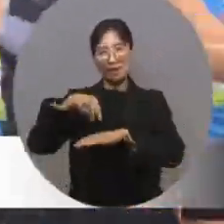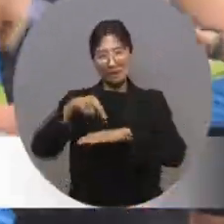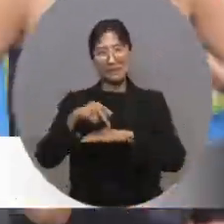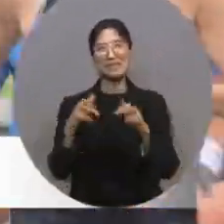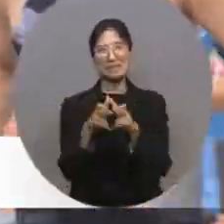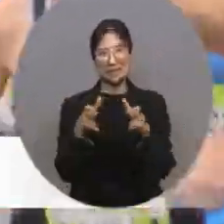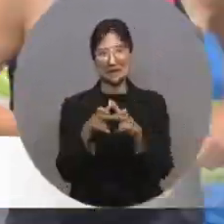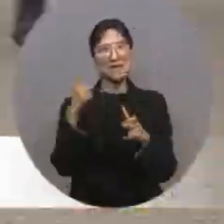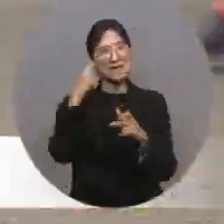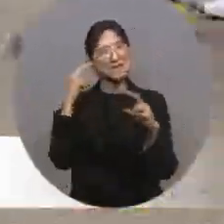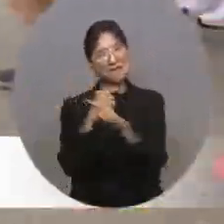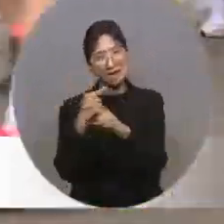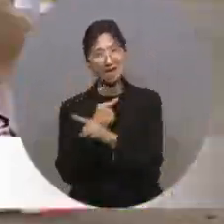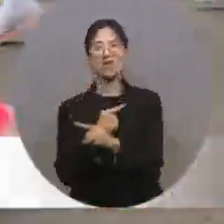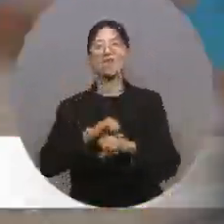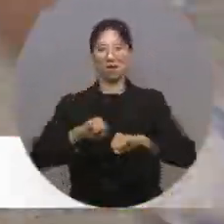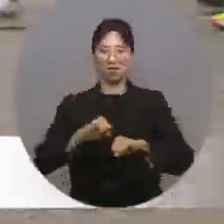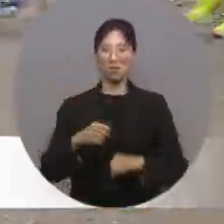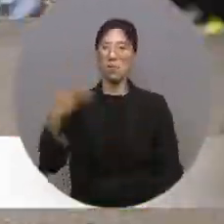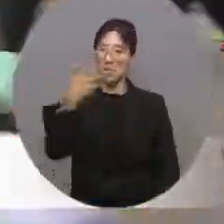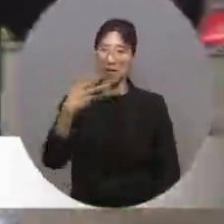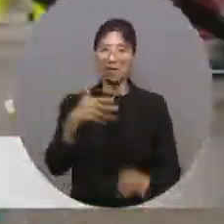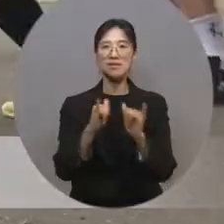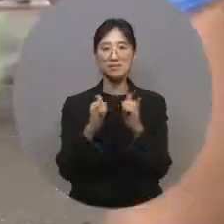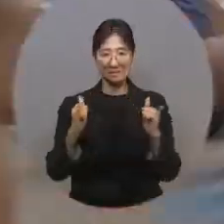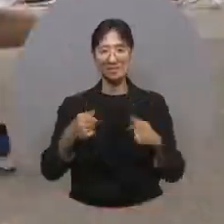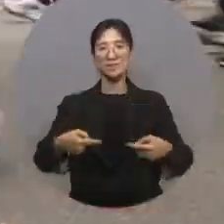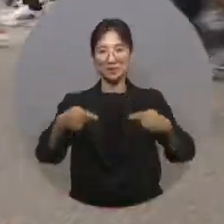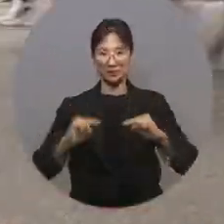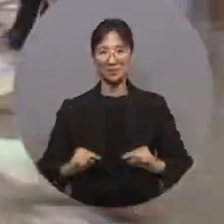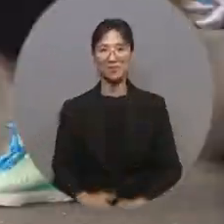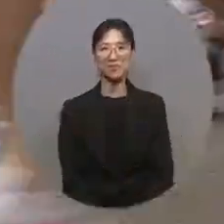개선 캠페인으로 약 8천여 명이 참가했습니다.